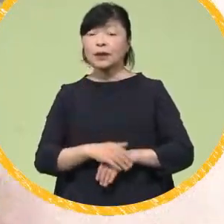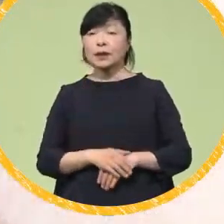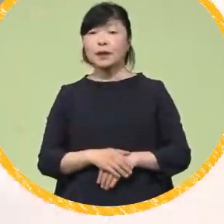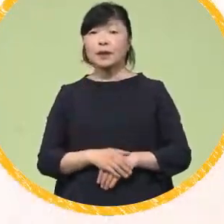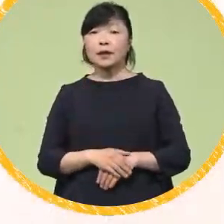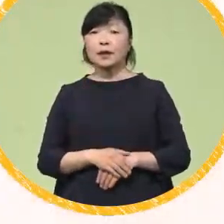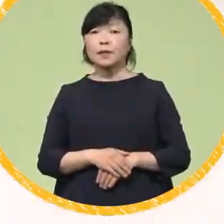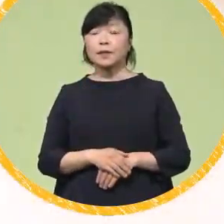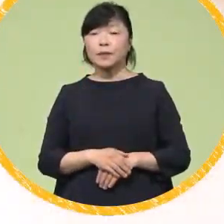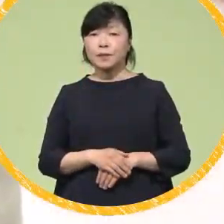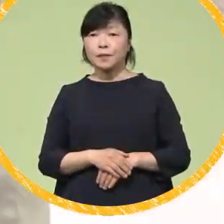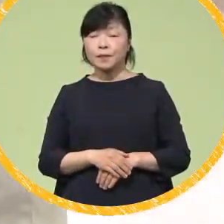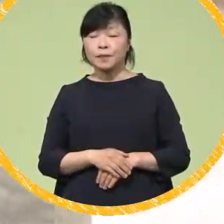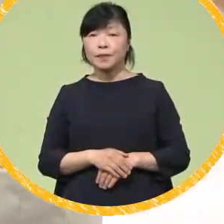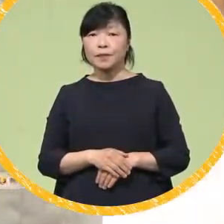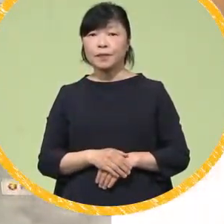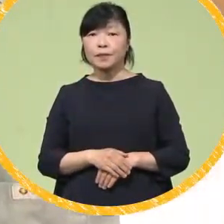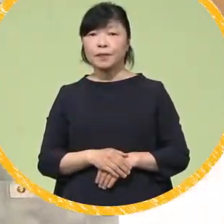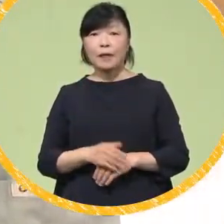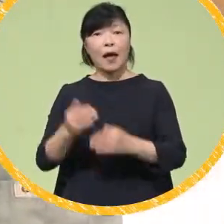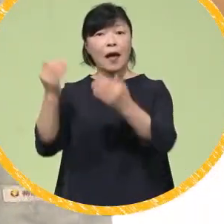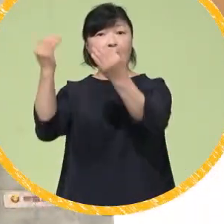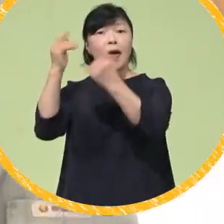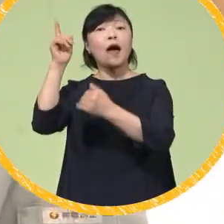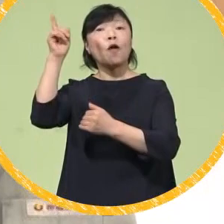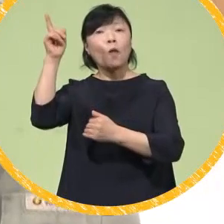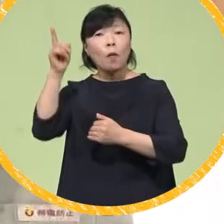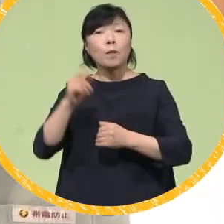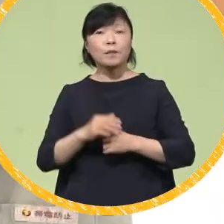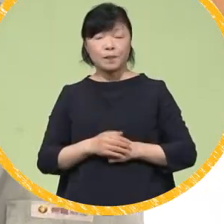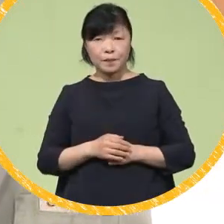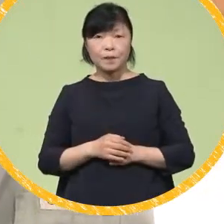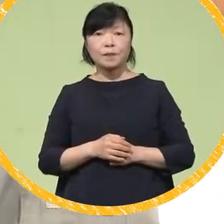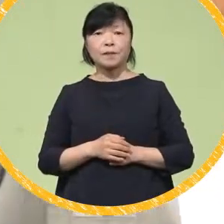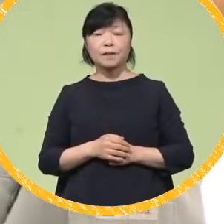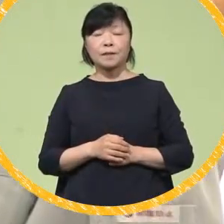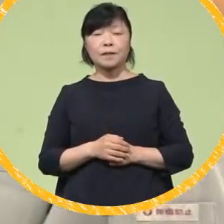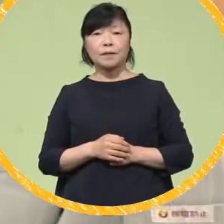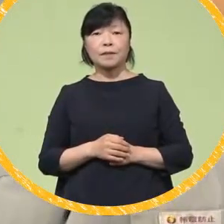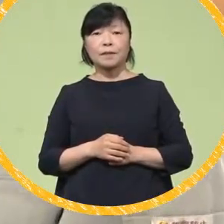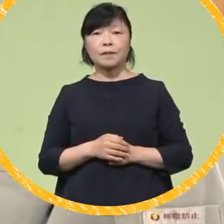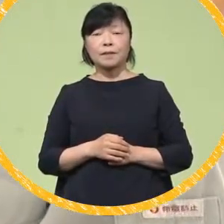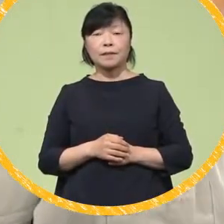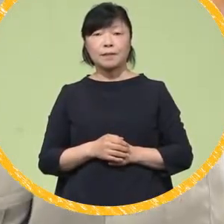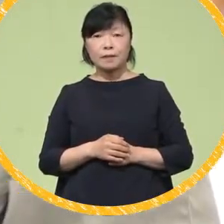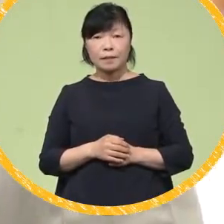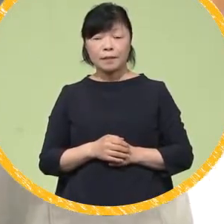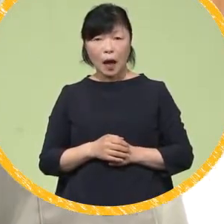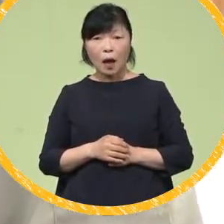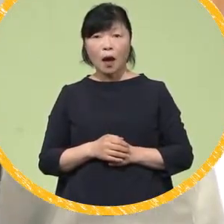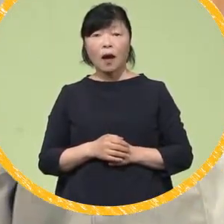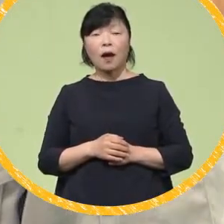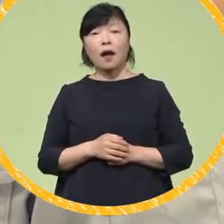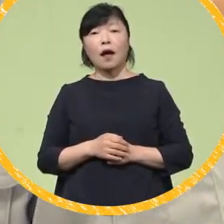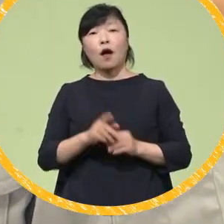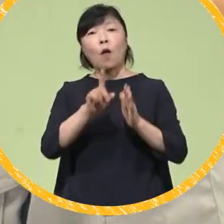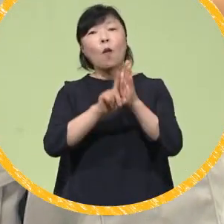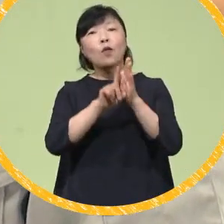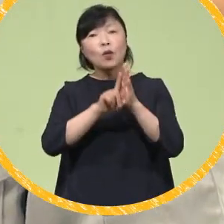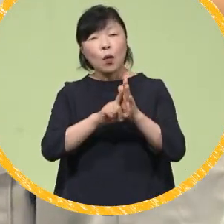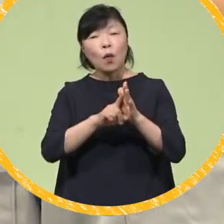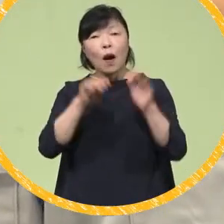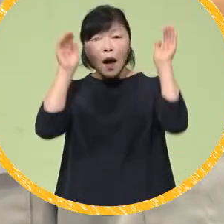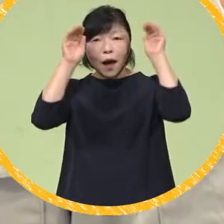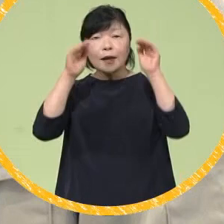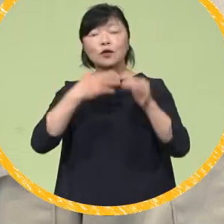はい、普段気をつけるのはやはりエアコンをつけてもらうことですね。 はい、 設定温度としては、はい、犬が快適